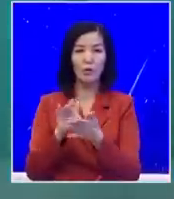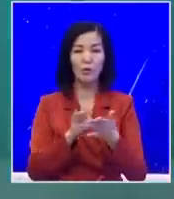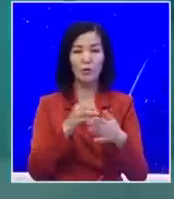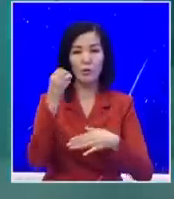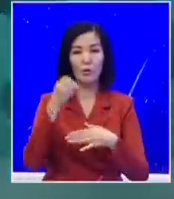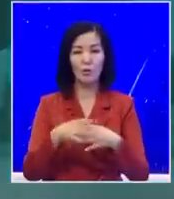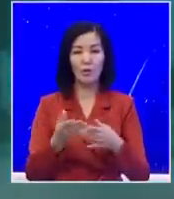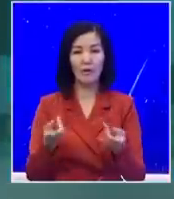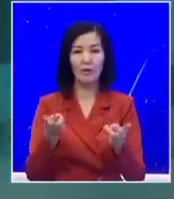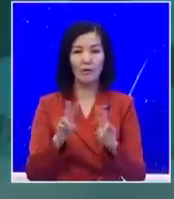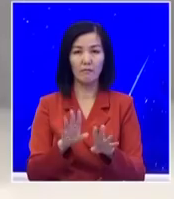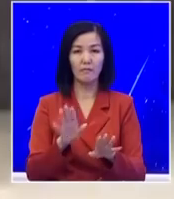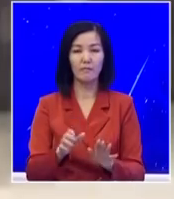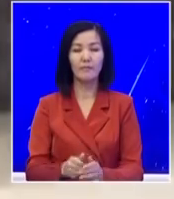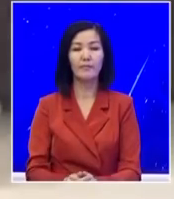орталығы саналады.